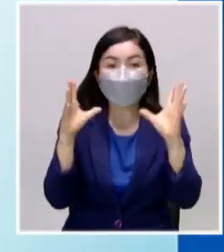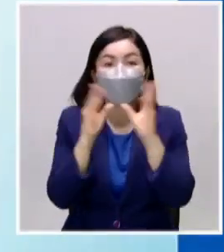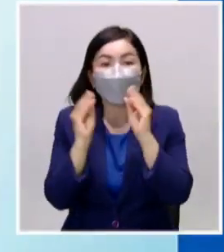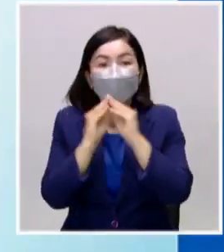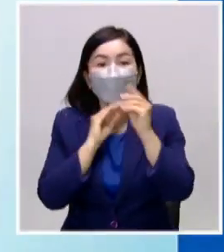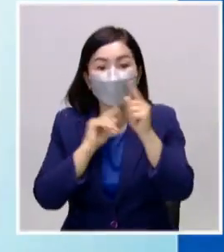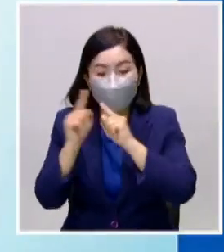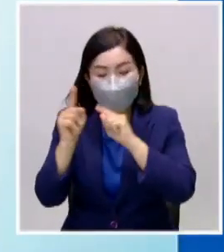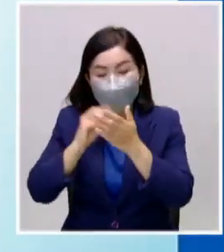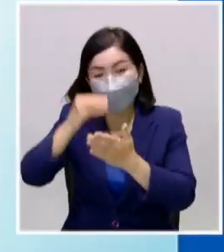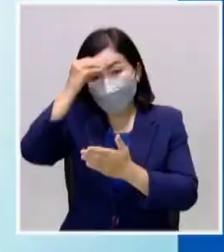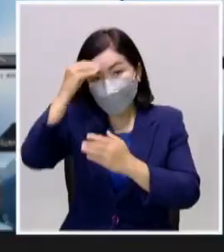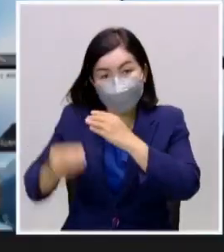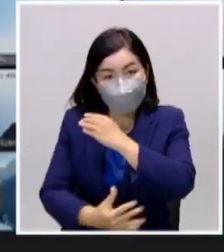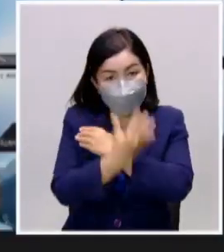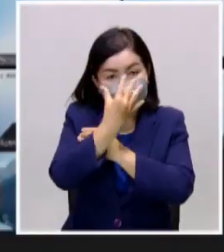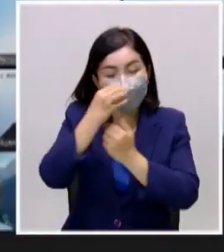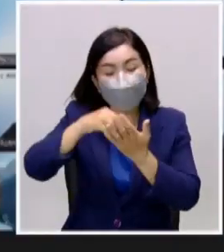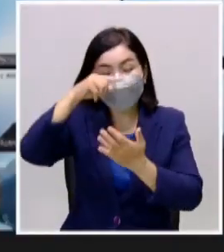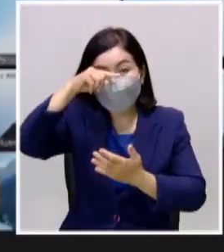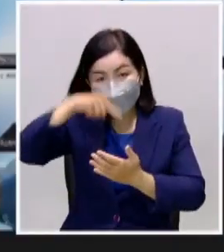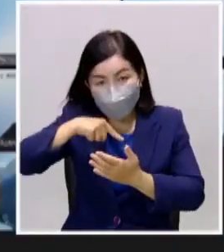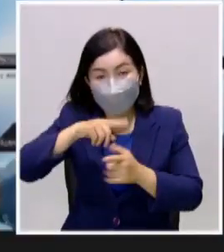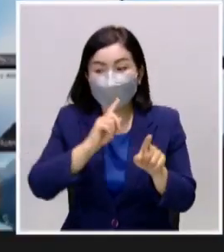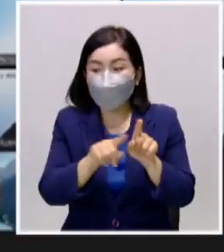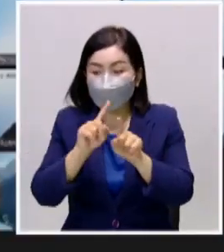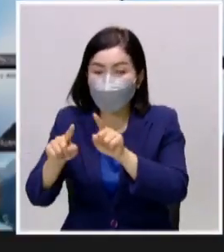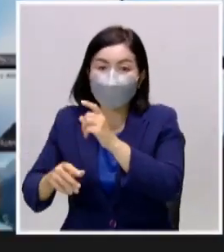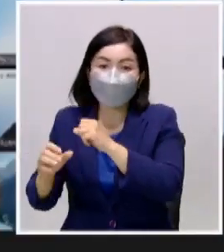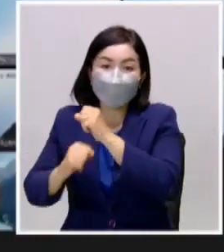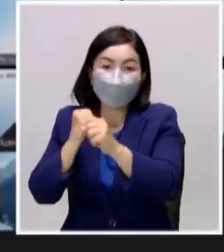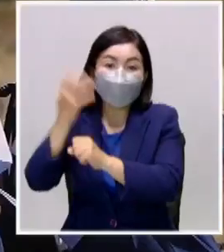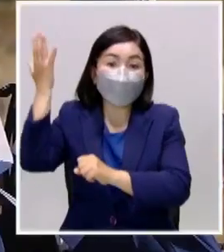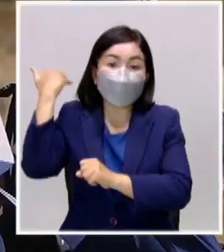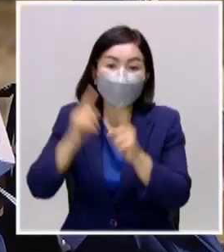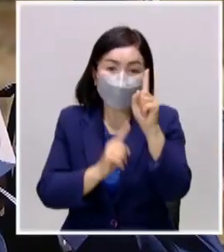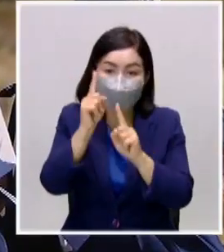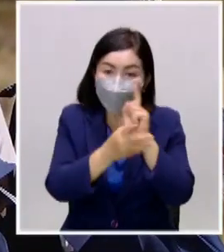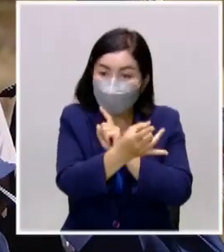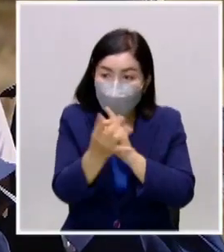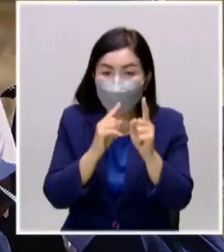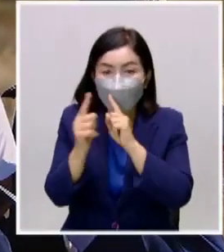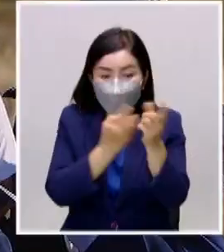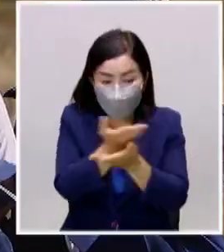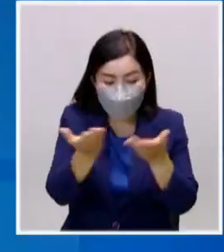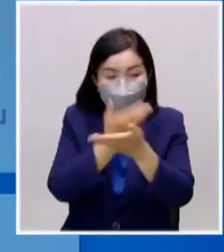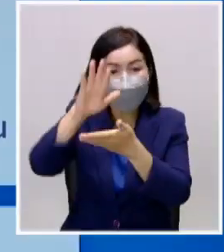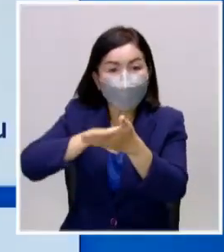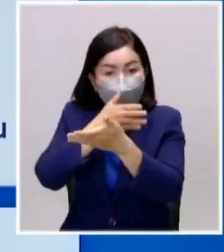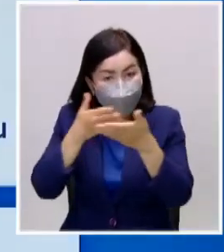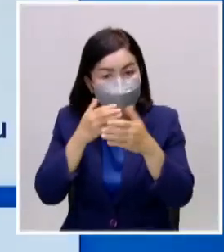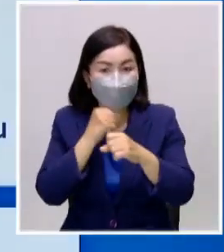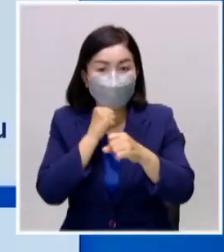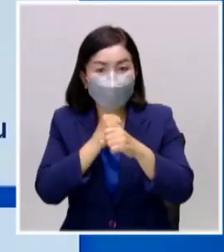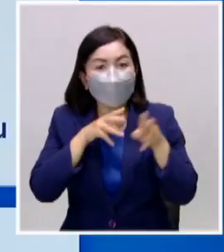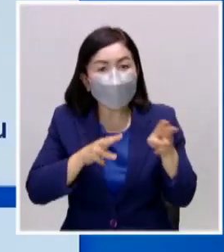การประชุมอย่างพร้อมเพียงกันและได้ร่วมกันติดตามผลการดำเนินงานในปีที่ผ่านมาพร้อมทั้งหารือและวางแผ